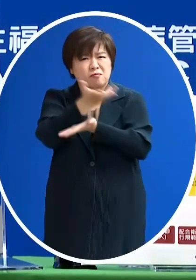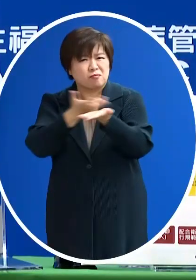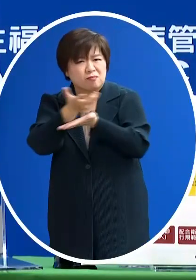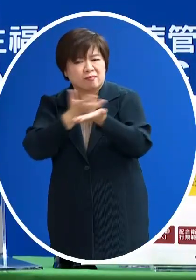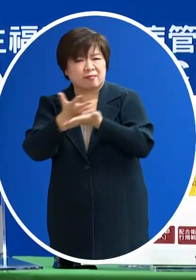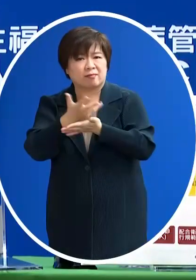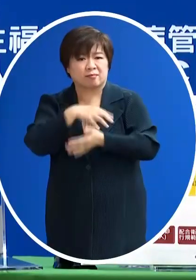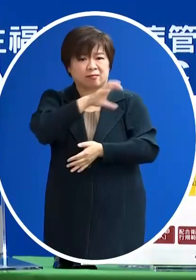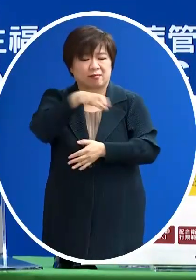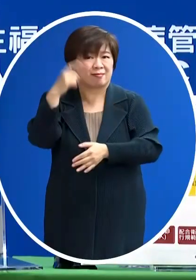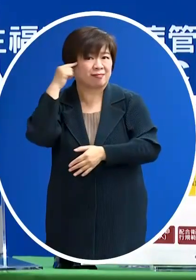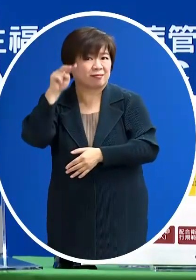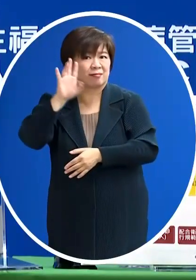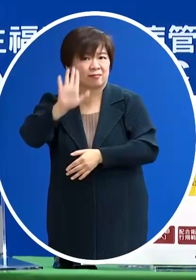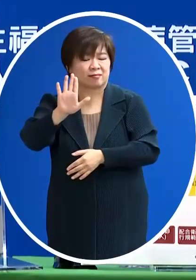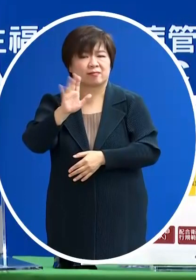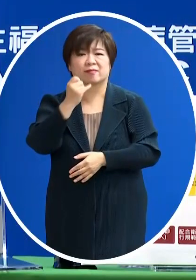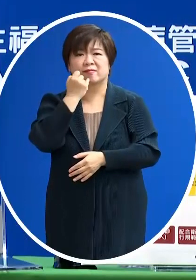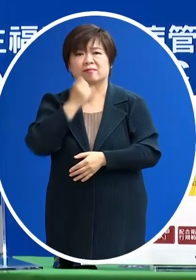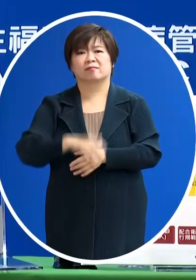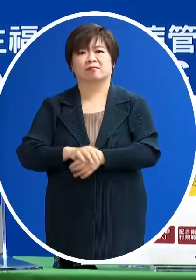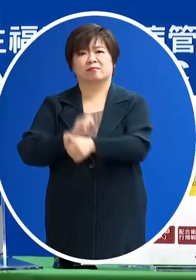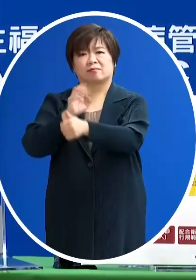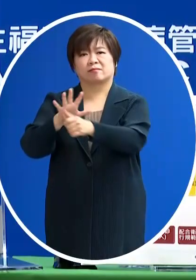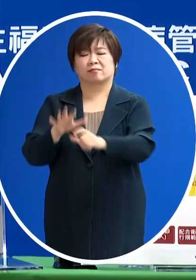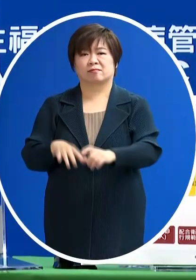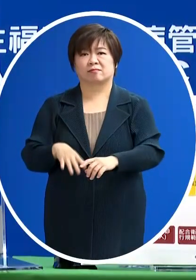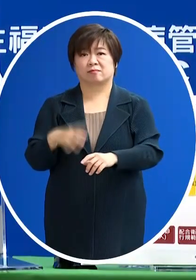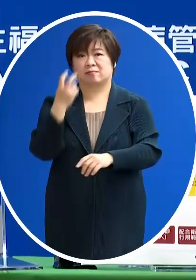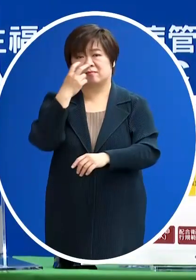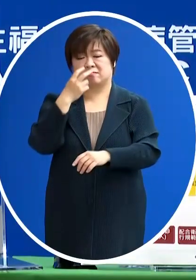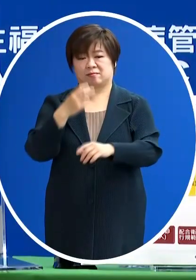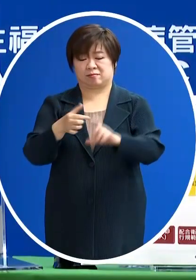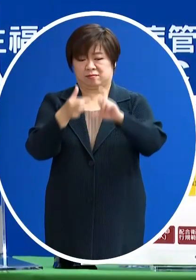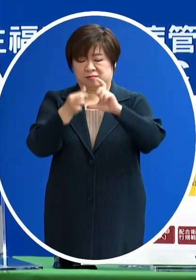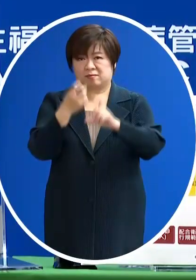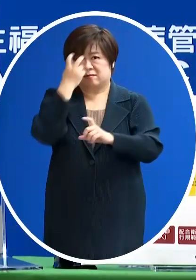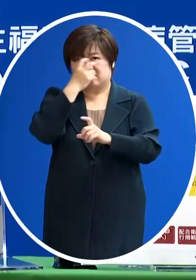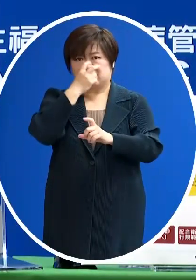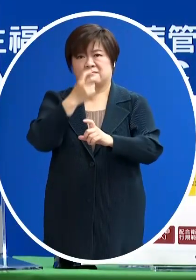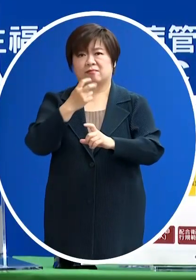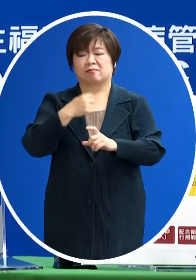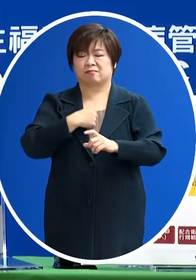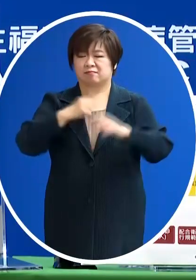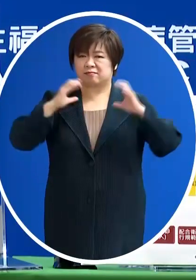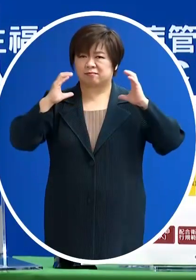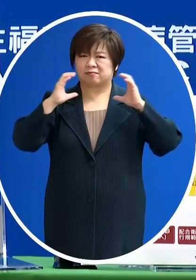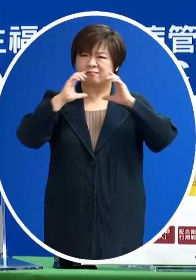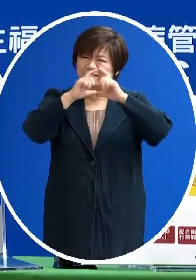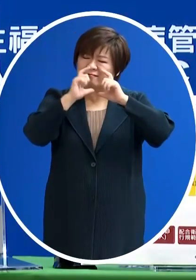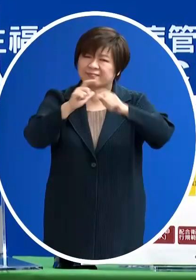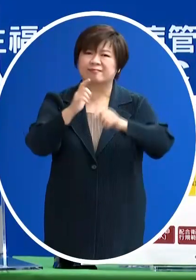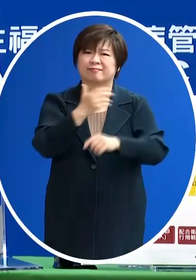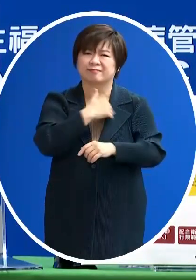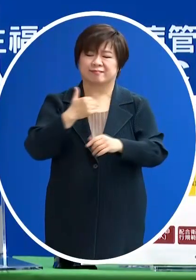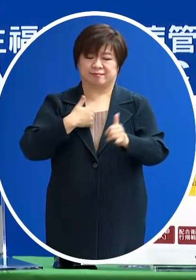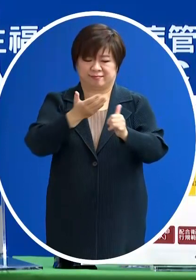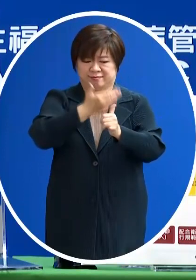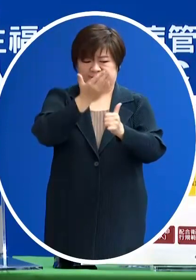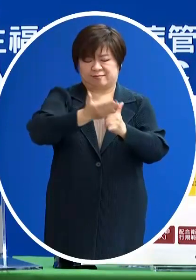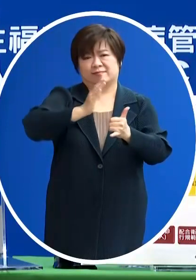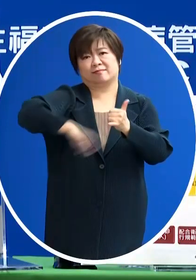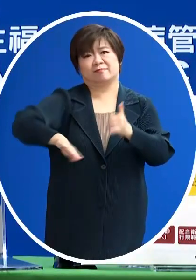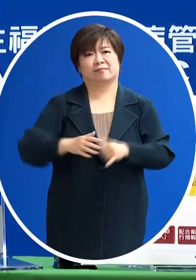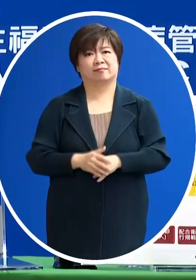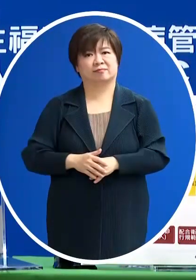方有意见也可以透过我们的区管来跟我们来反映，我们也尽速来回答，有很多的管道都